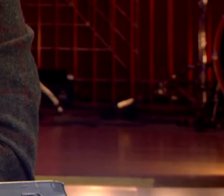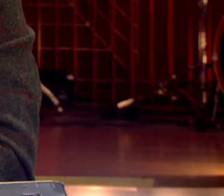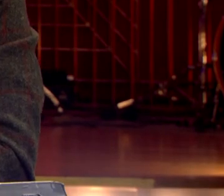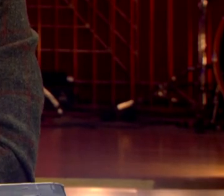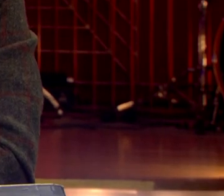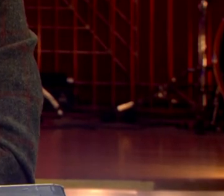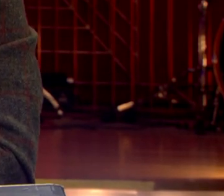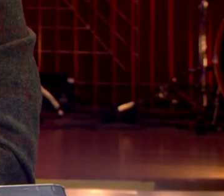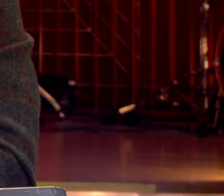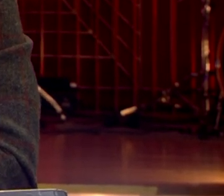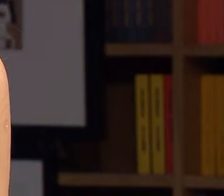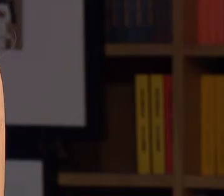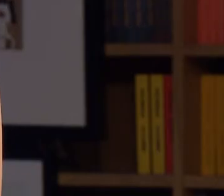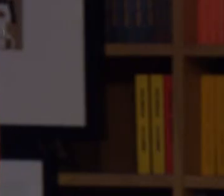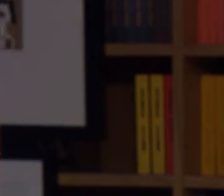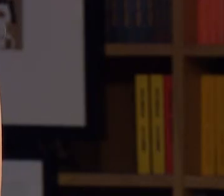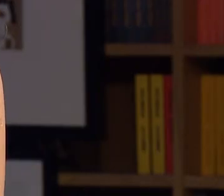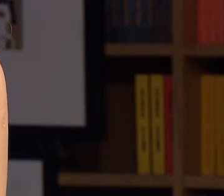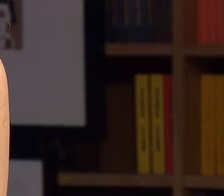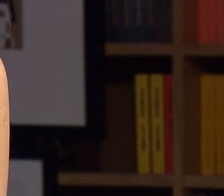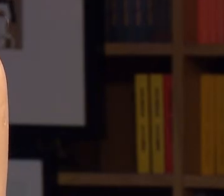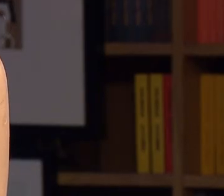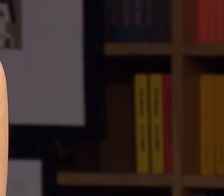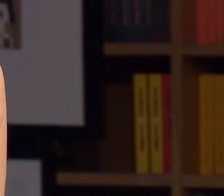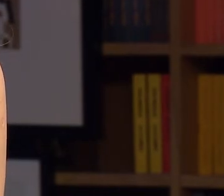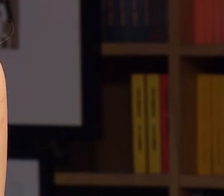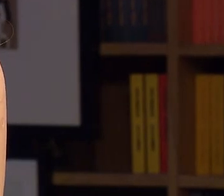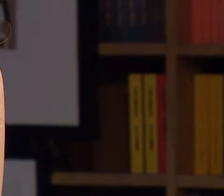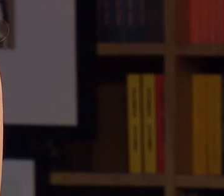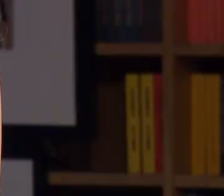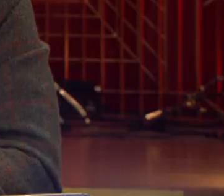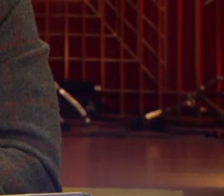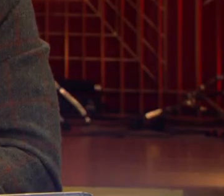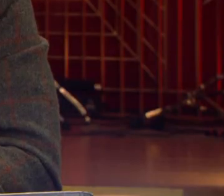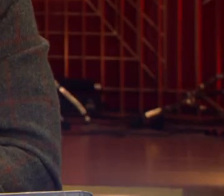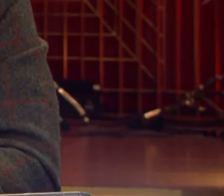ismini söylerken... İsmi gibi. Değil mi? Geçiyor yıllar.